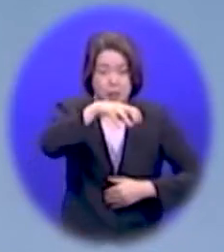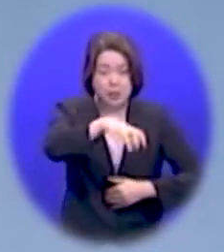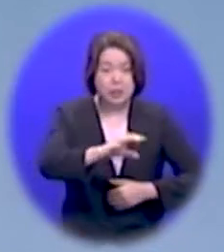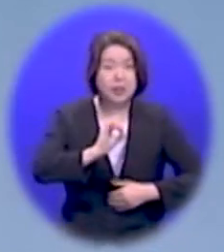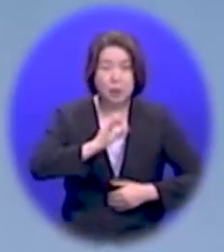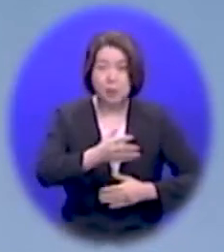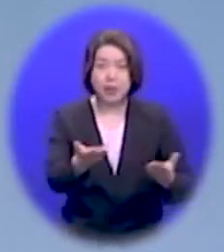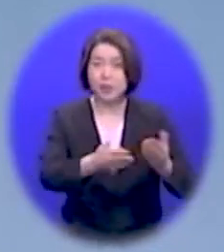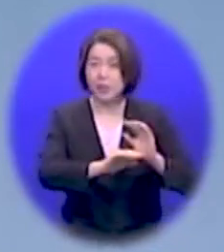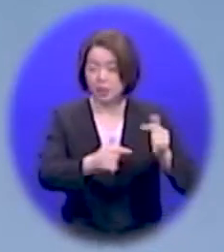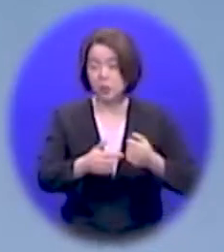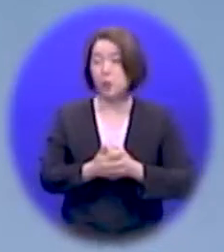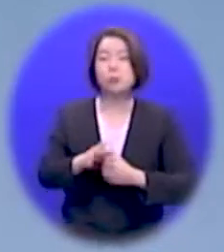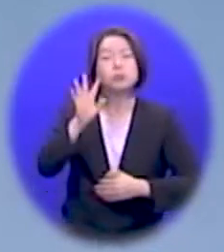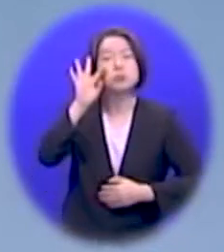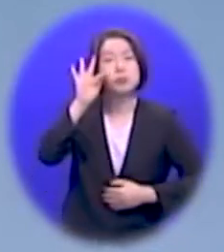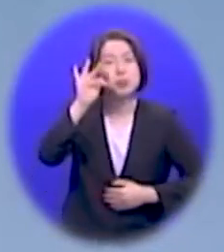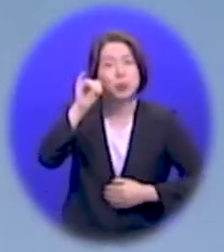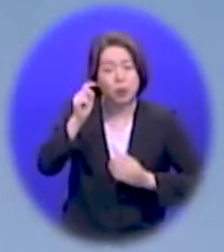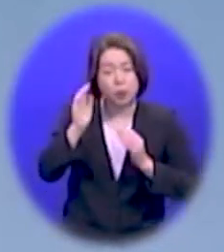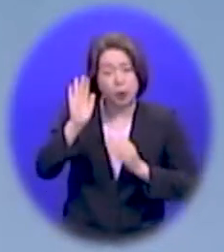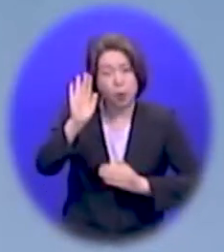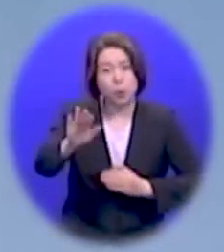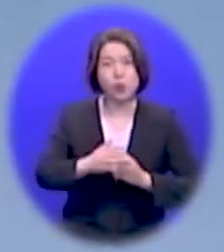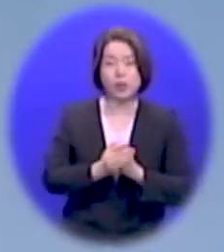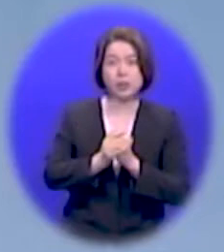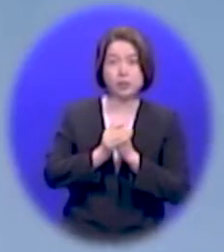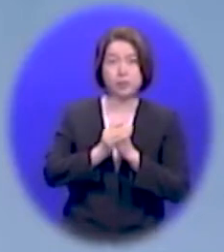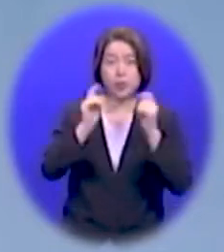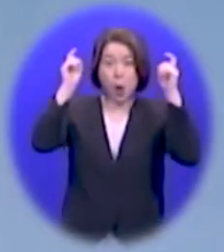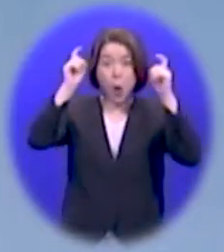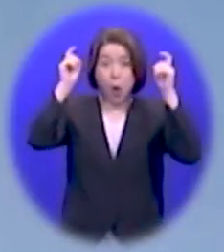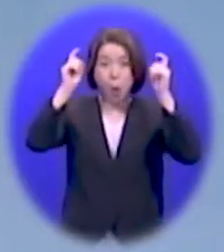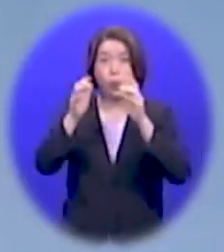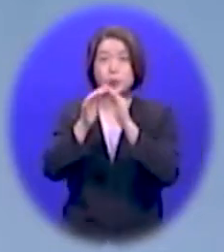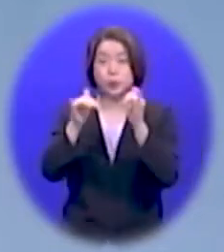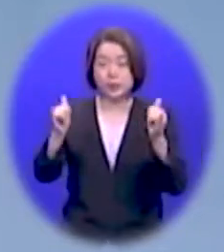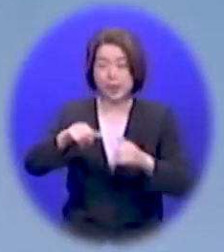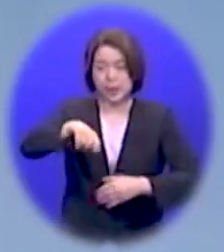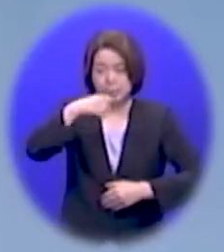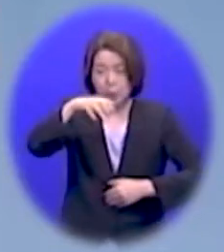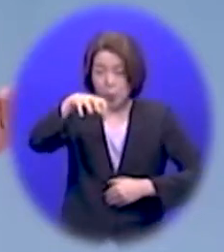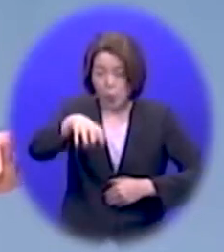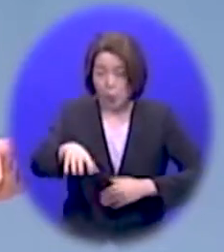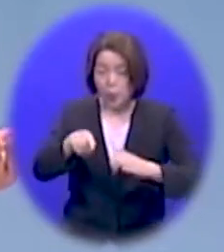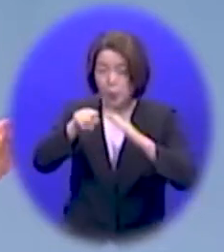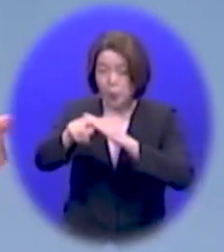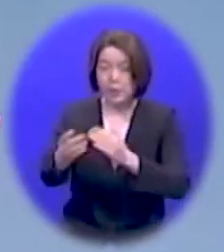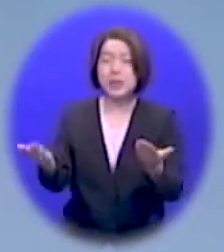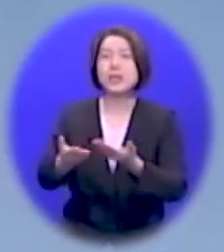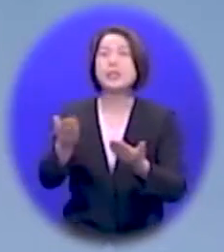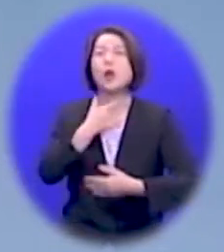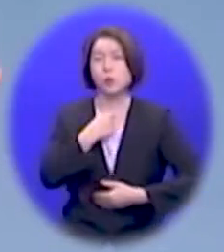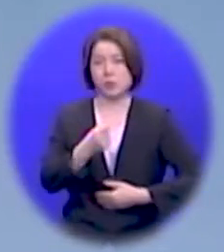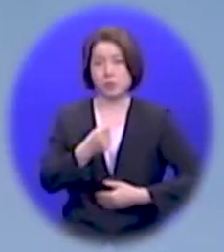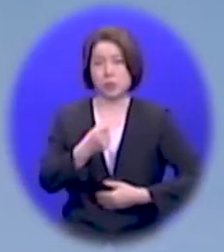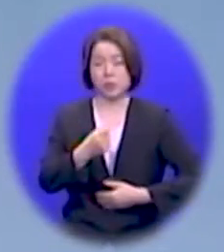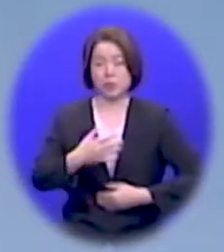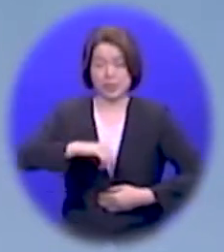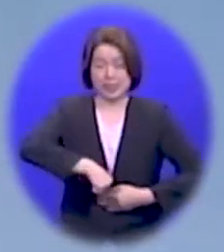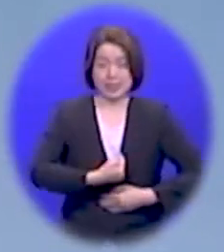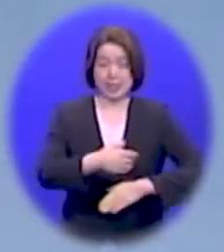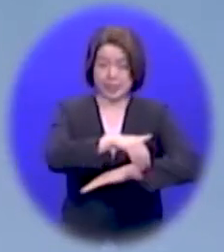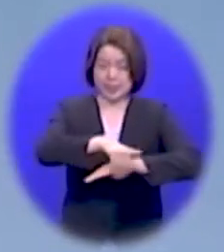개월 뒤에는 호주인 식당에도 가서 일을 해보고 싶다고 식당을 츠 게다가 자기 계획을